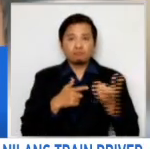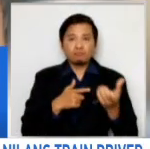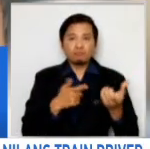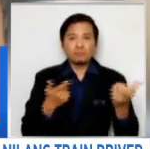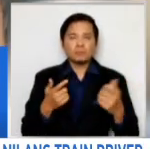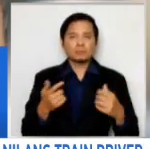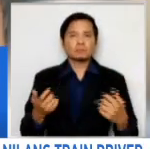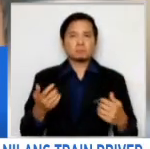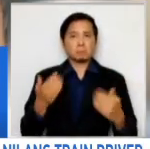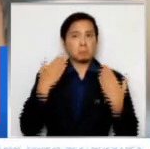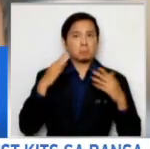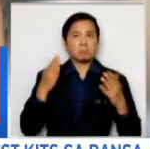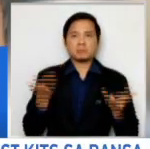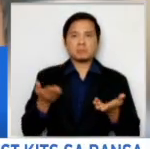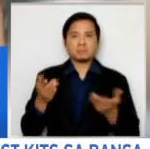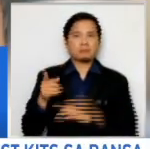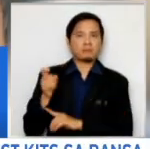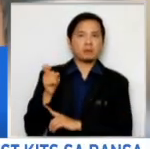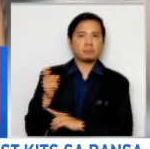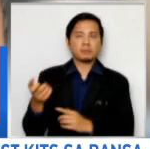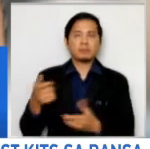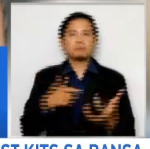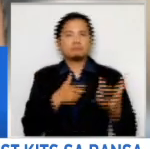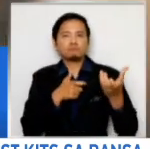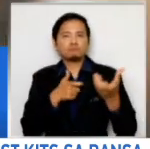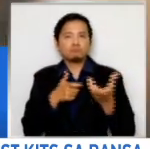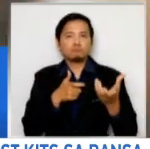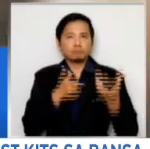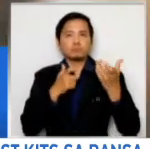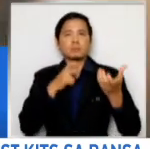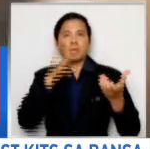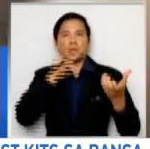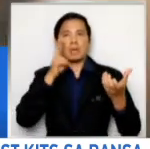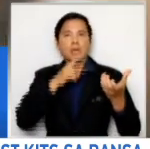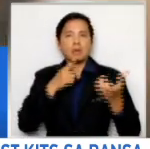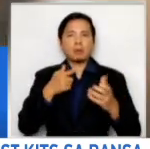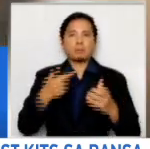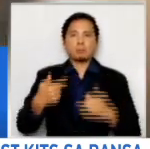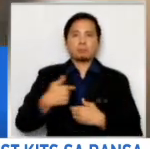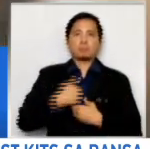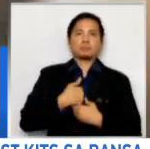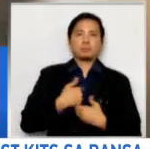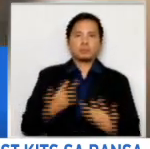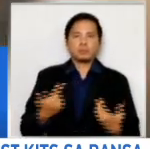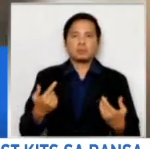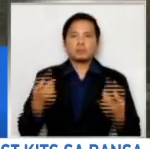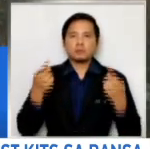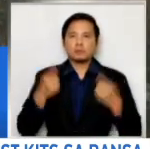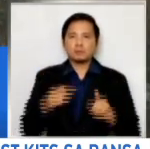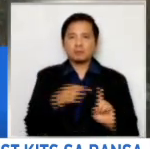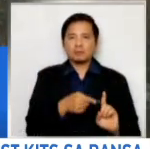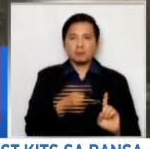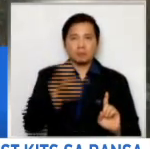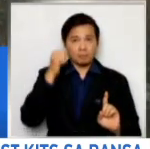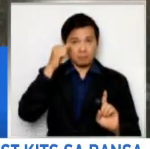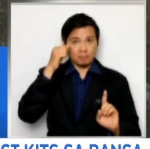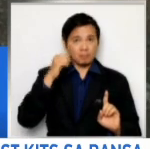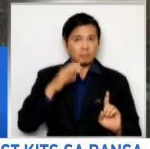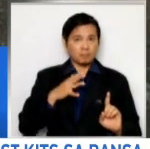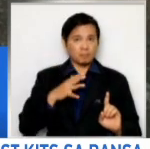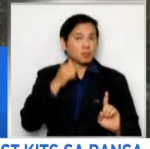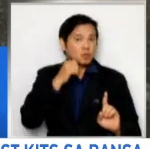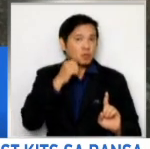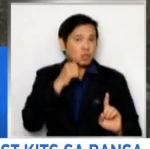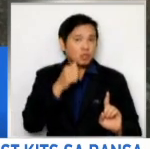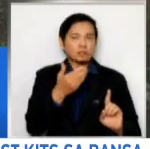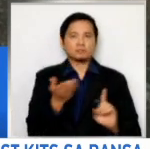galing. Habang nilalaro ang baril, aksidente umano nitong nakalabit ang gatilyo at nabaril si Angel sa dibdib. Wala sa kanilang bahay noon ang